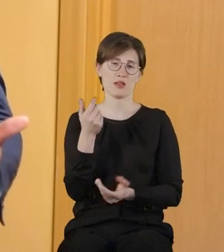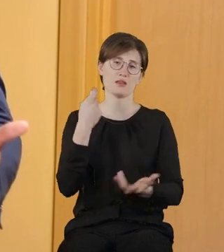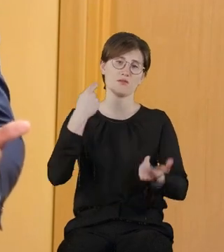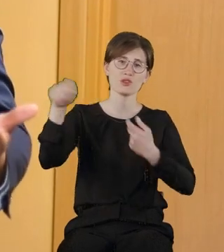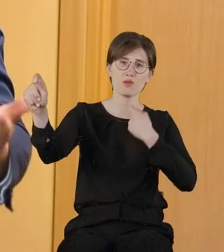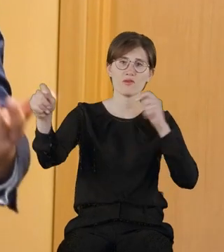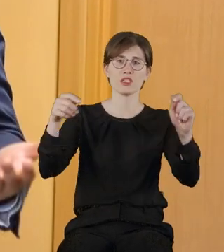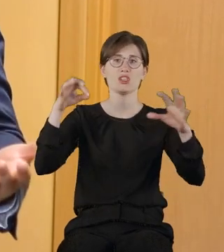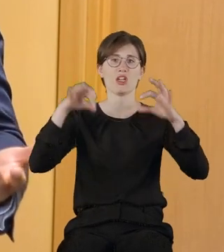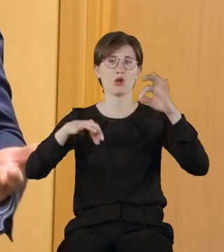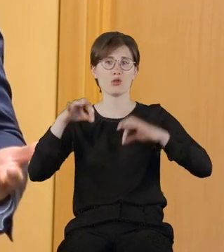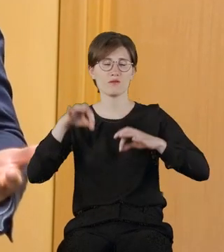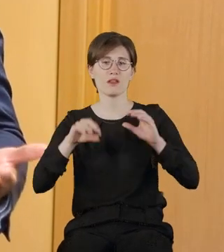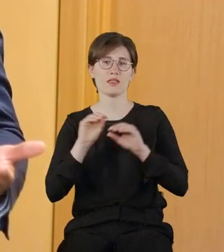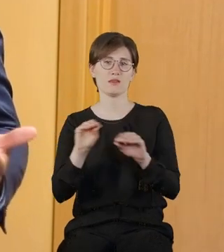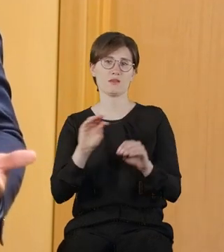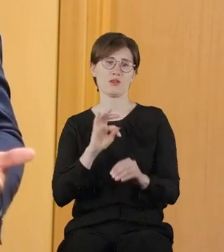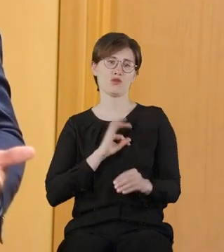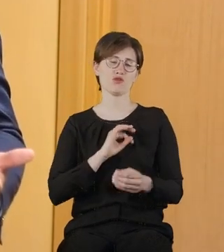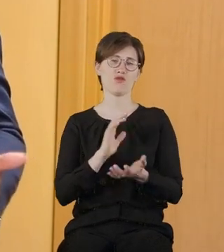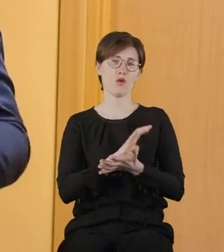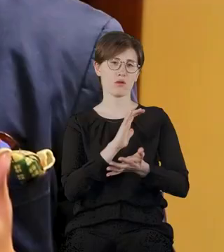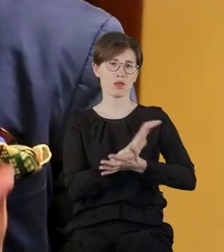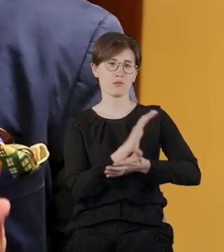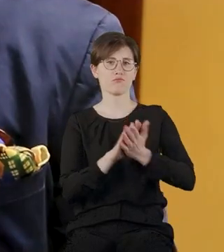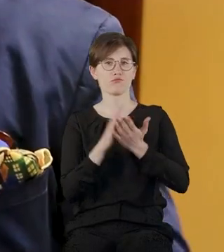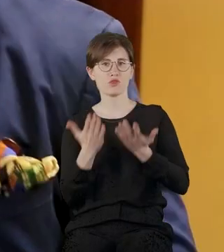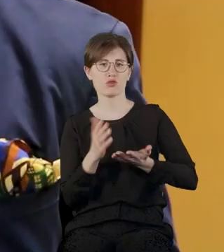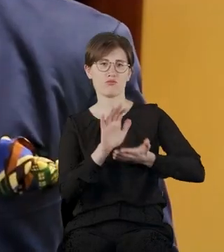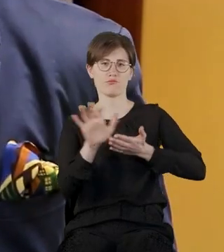konferencje naukowe, publikować swoje artykuły.